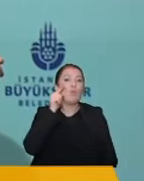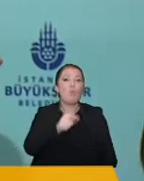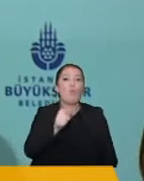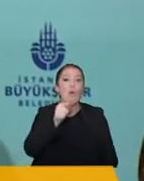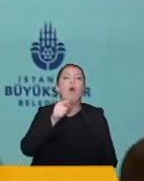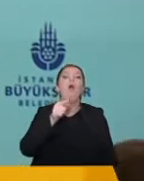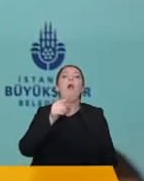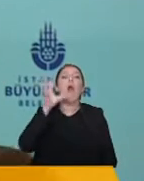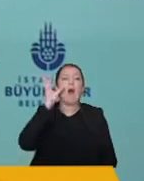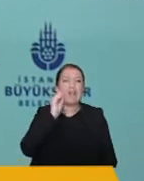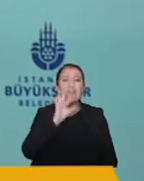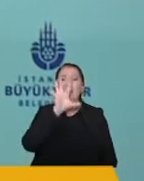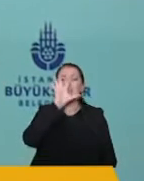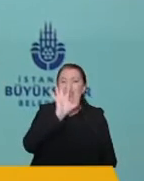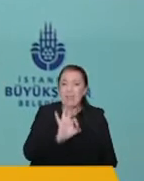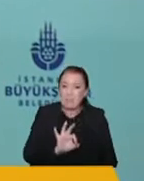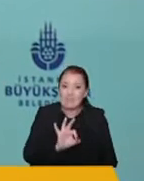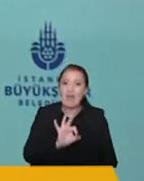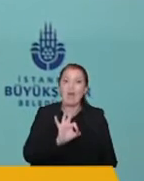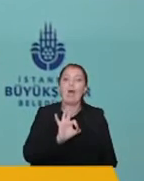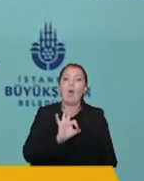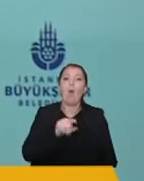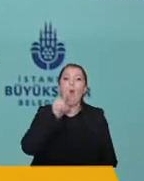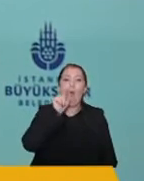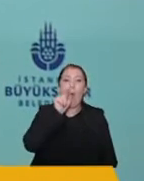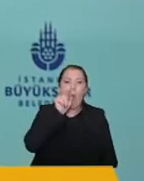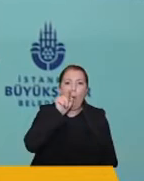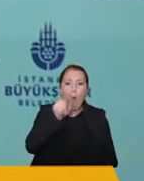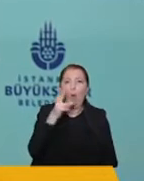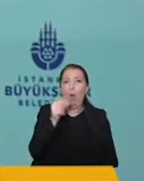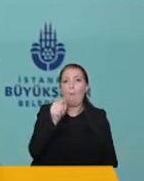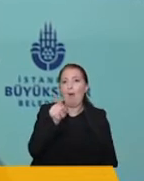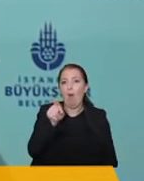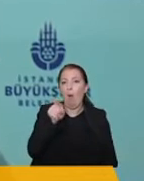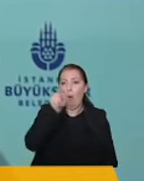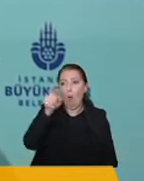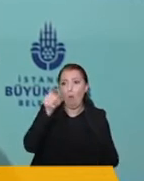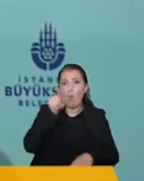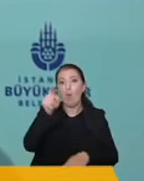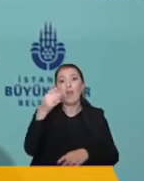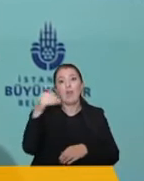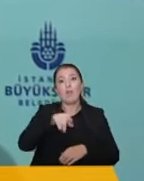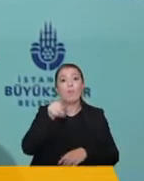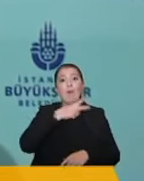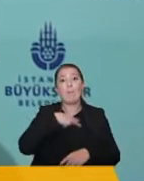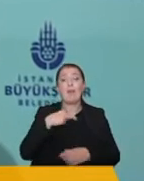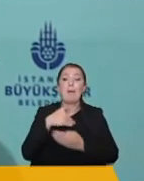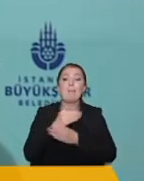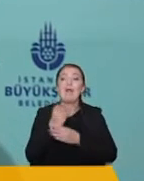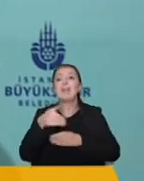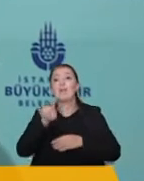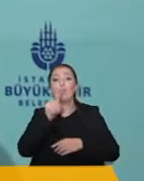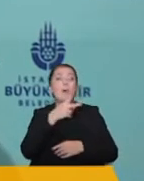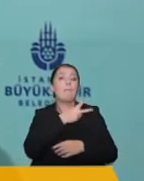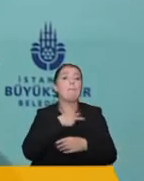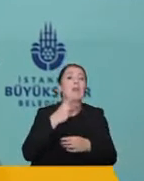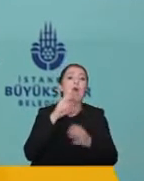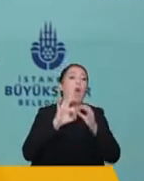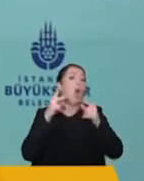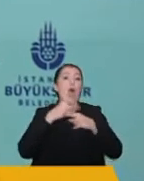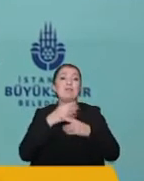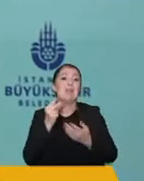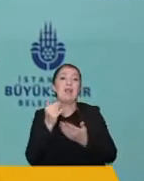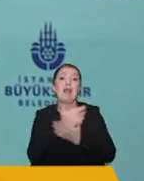anlamda, kimse o para onundu, bu para oradan geliyordu, bu belediyenin payı değildi, bu belediyenin özgeli değildi